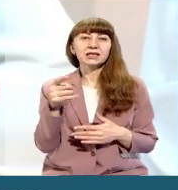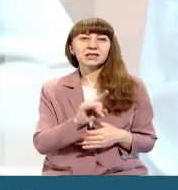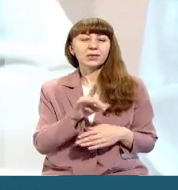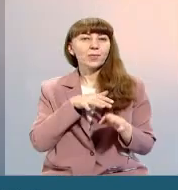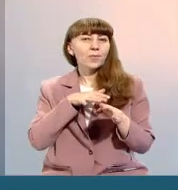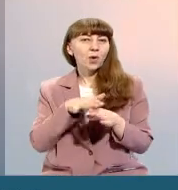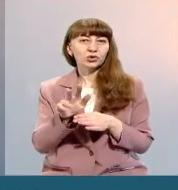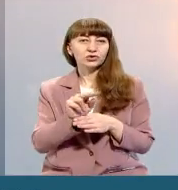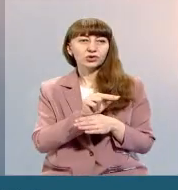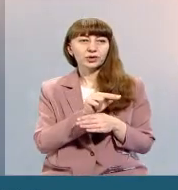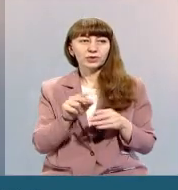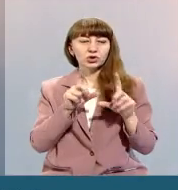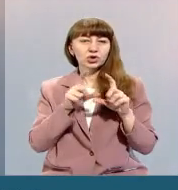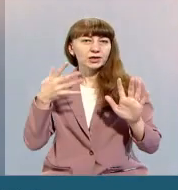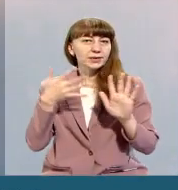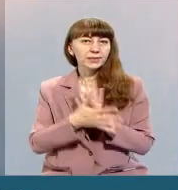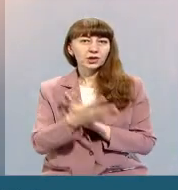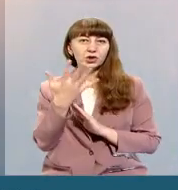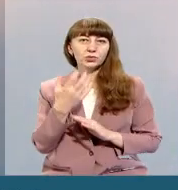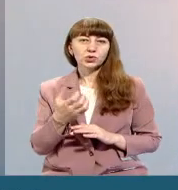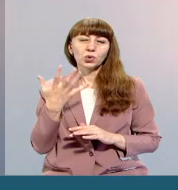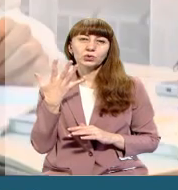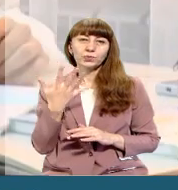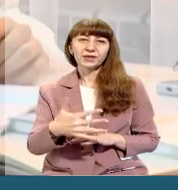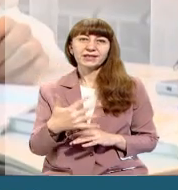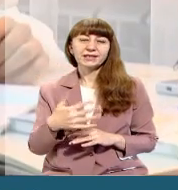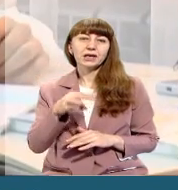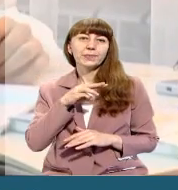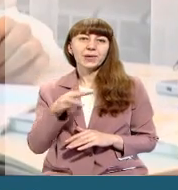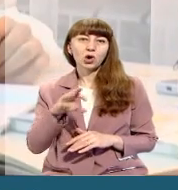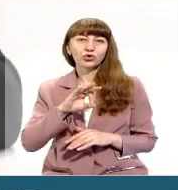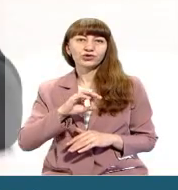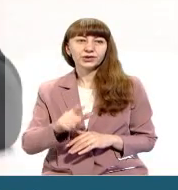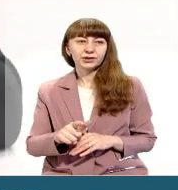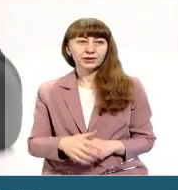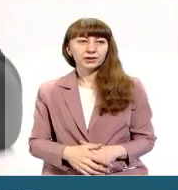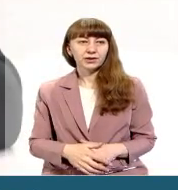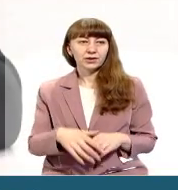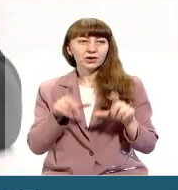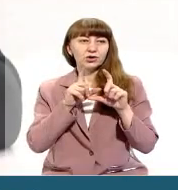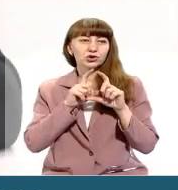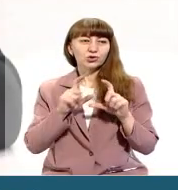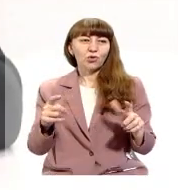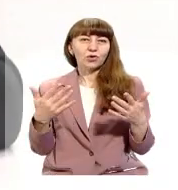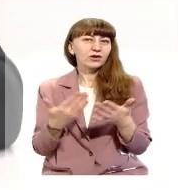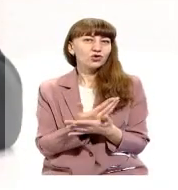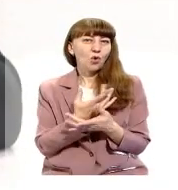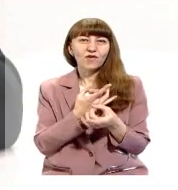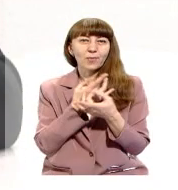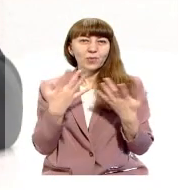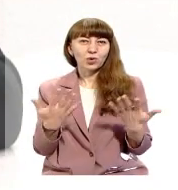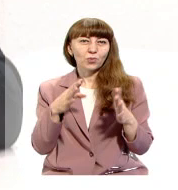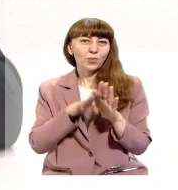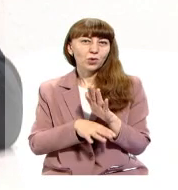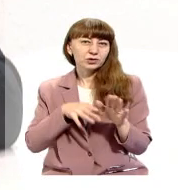капитальный ремонт потратили более 550 Милн тенге школа новая